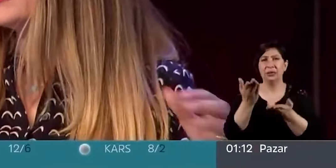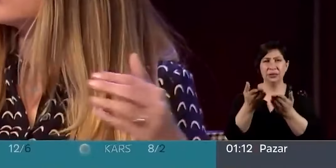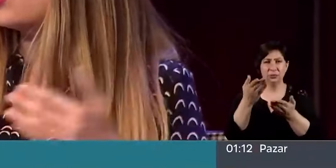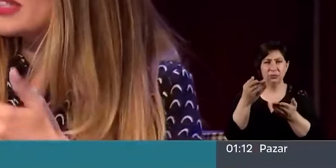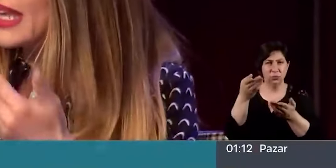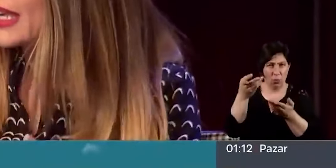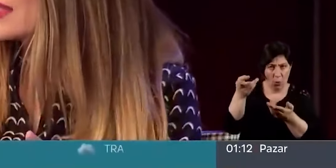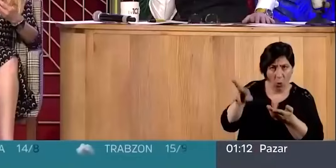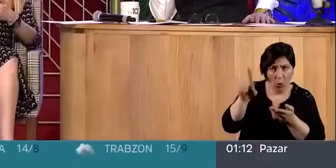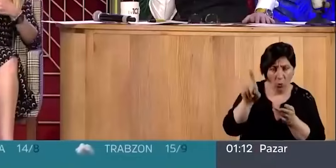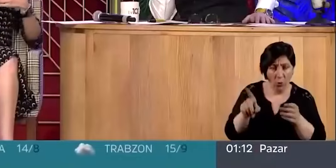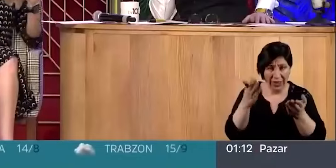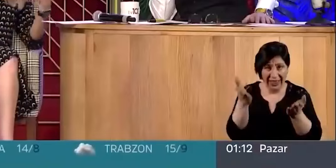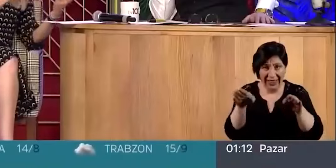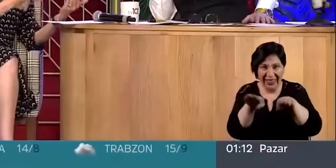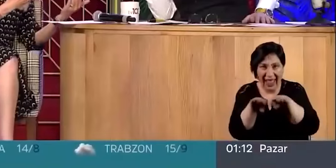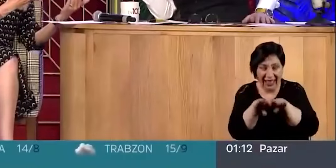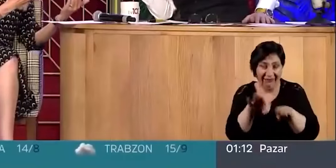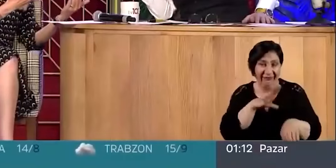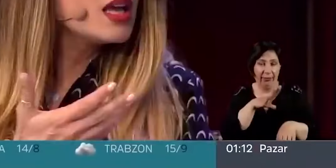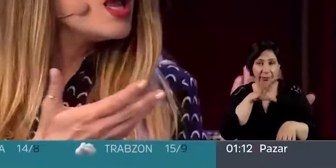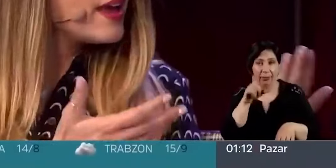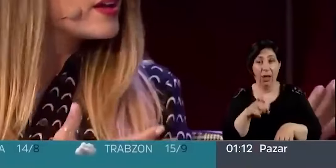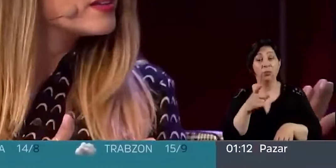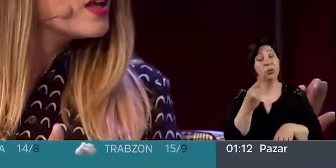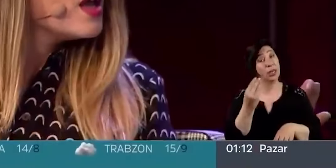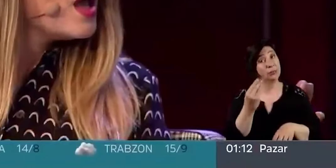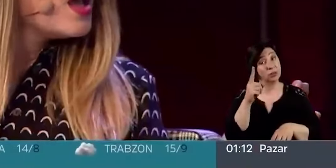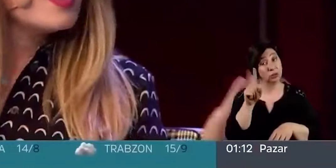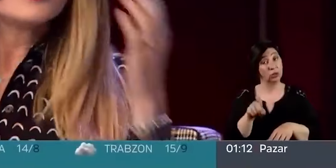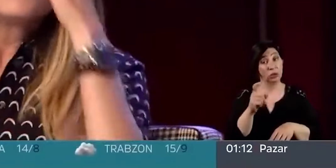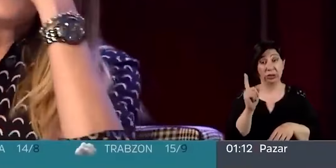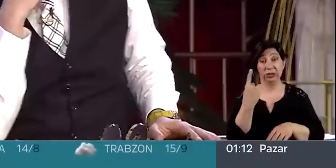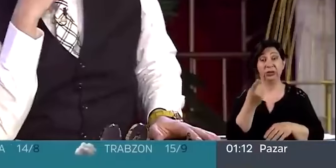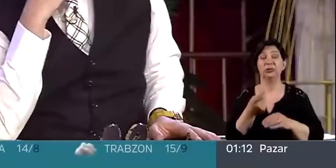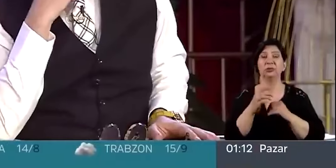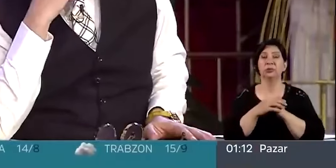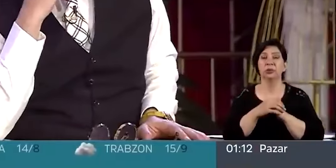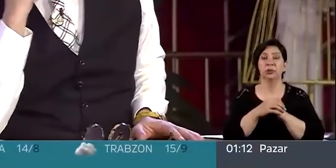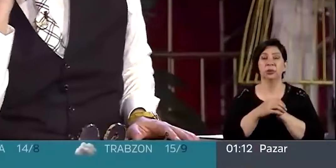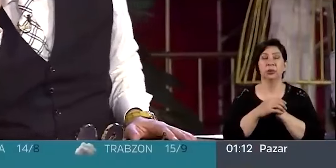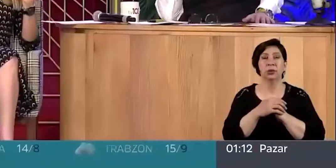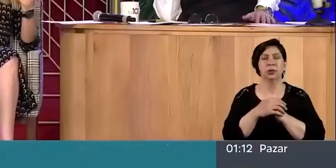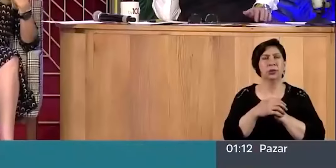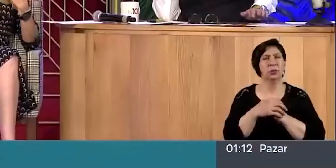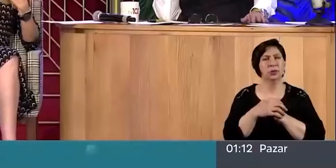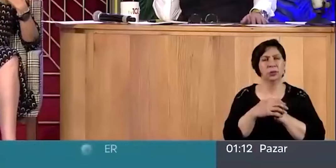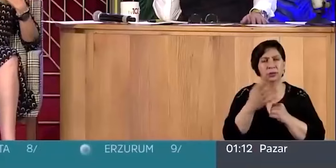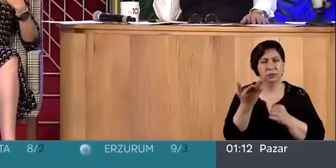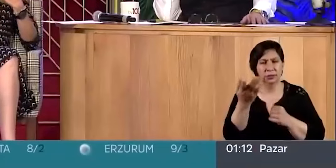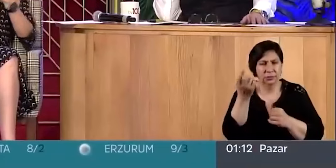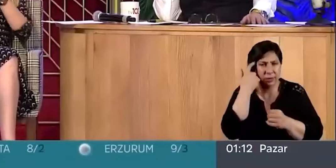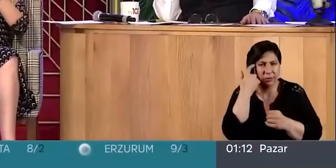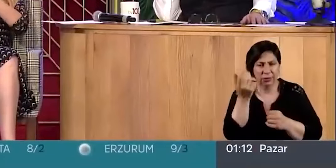mu? Ya da bunun bir dengesi var mı? Mesela ben hep böyle soruları merak ediyorum. Bu ilginç soru ha. Evet. Bu ilginç soru. Ve şunu gördüm. Saniyede kaç kişi ölüyor? Tabii ki ölüyordur.